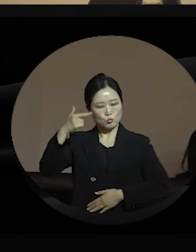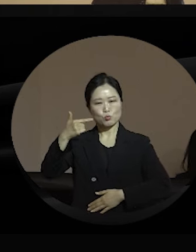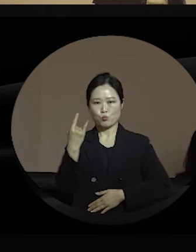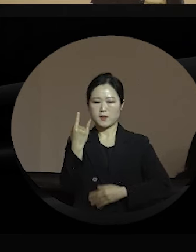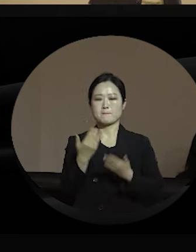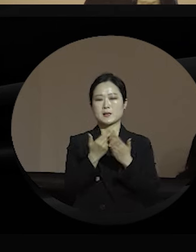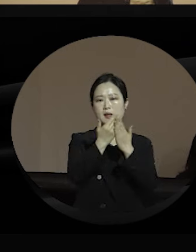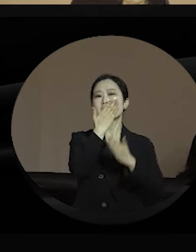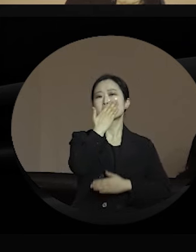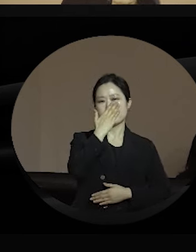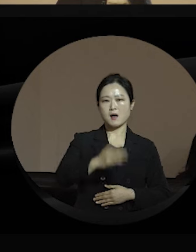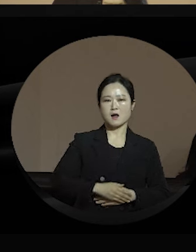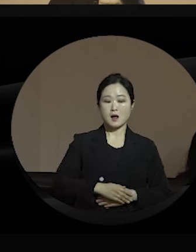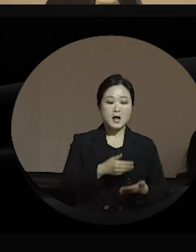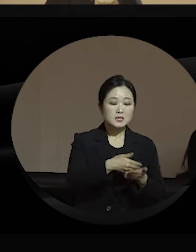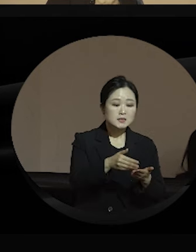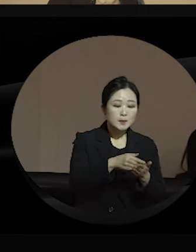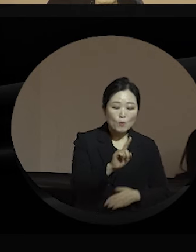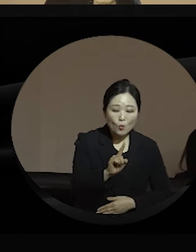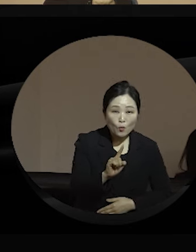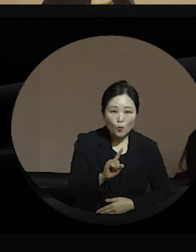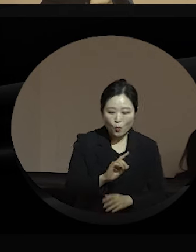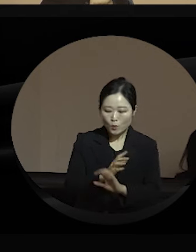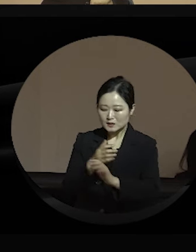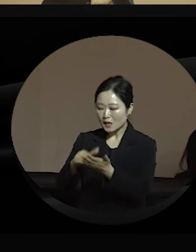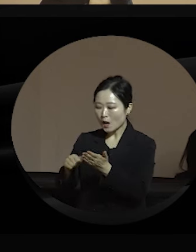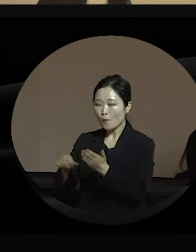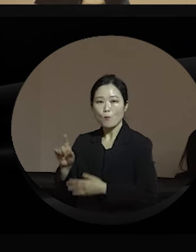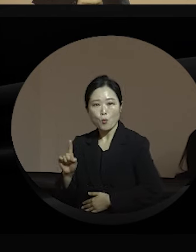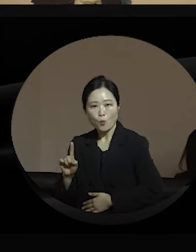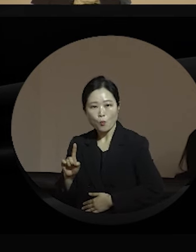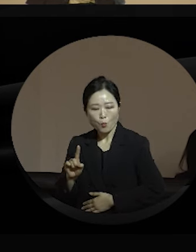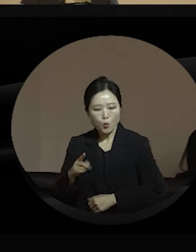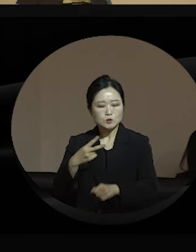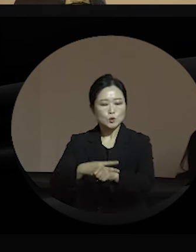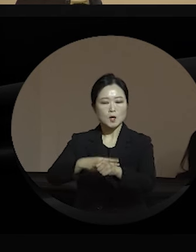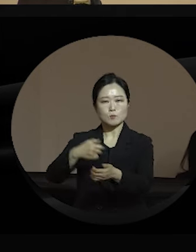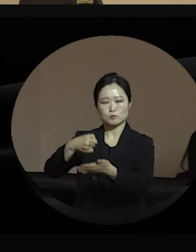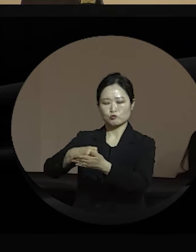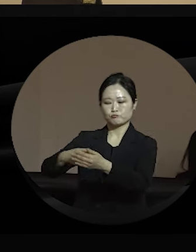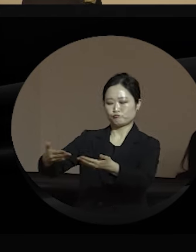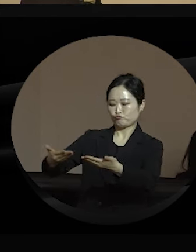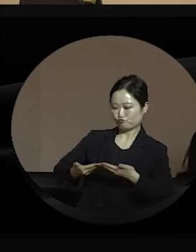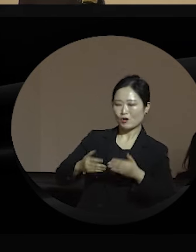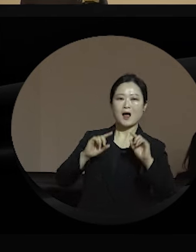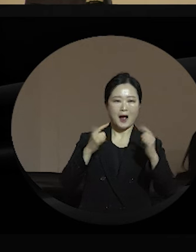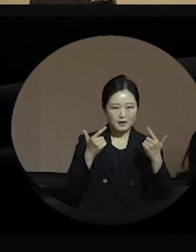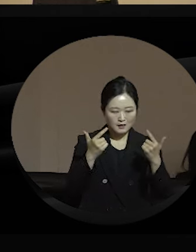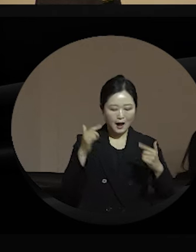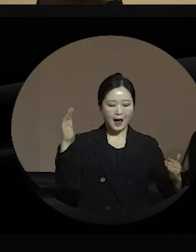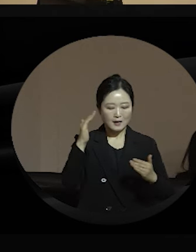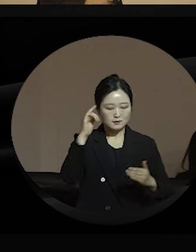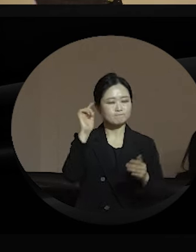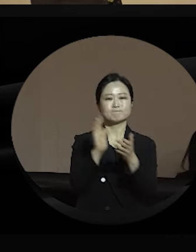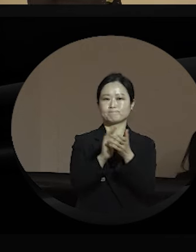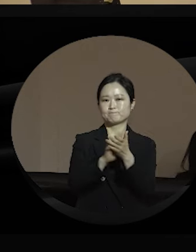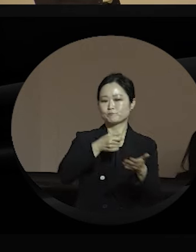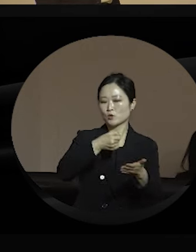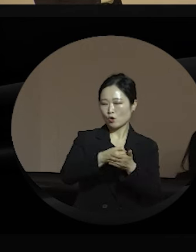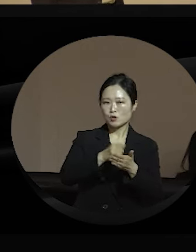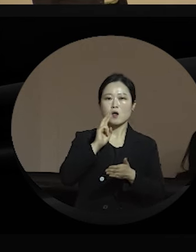그림을 그릴지, 어떤 스포츠를 할지 선생님이 정하는 게 아니라 아이가 정하게 하는 자율성이 뇌 발달에는 굉장히